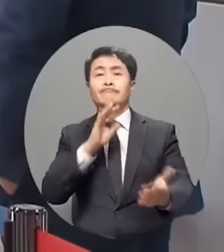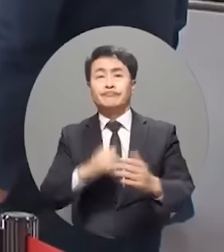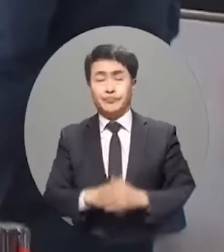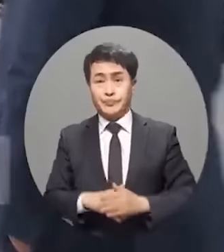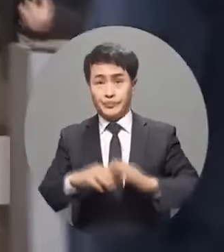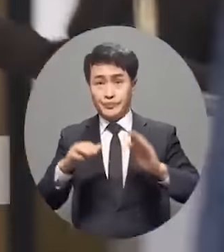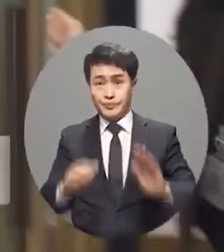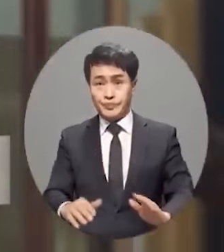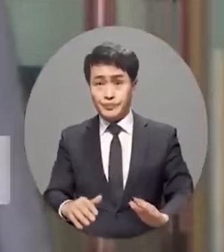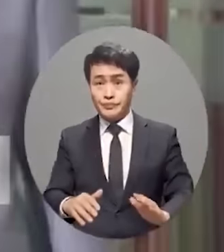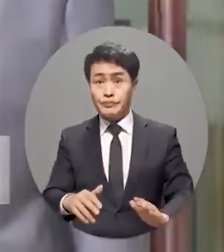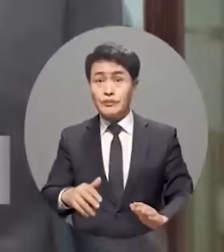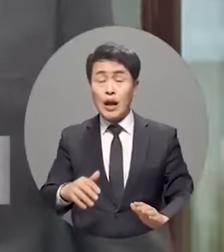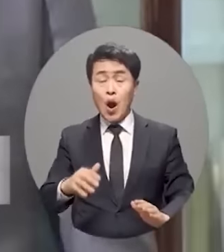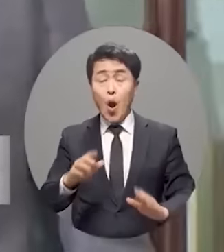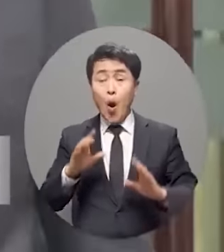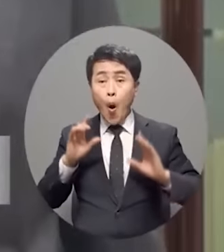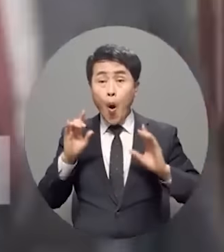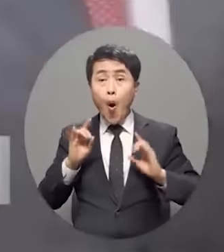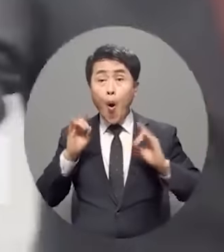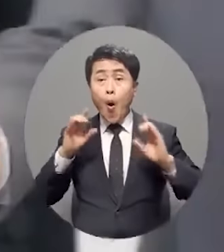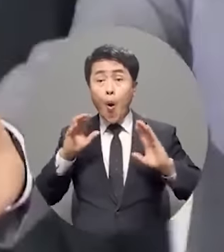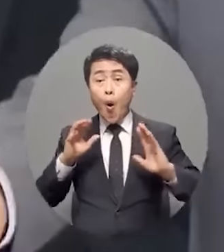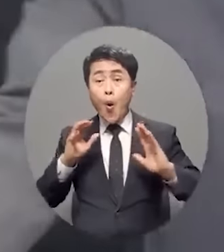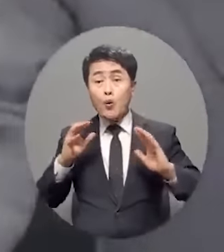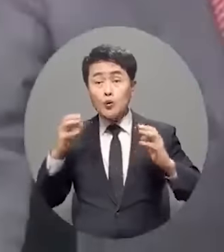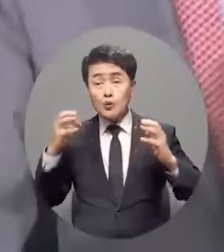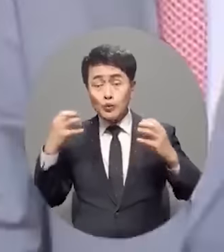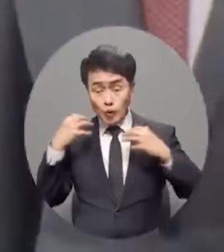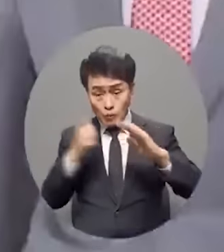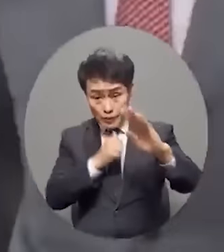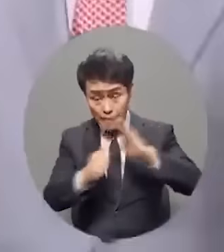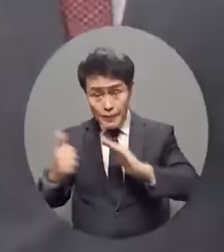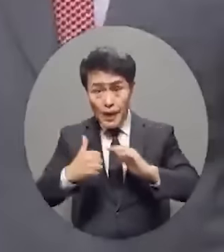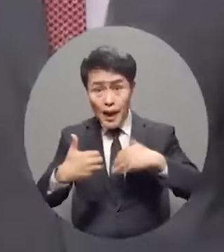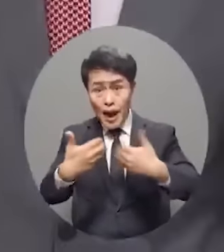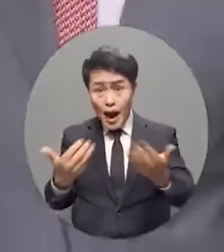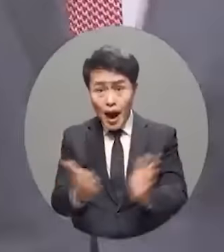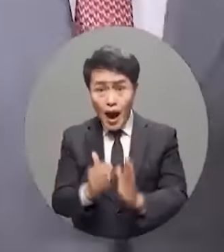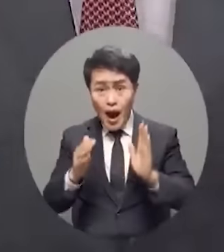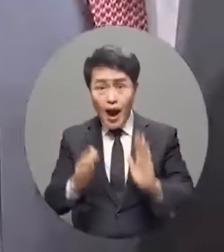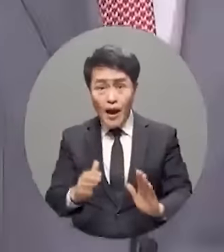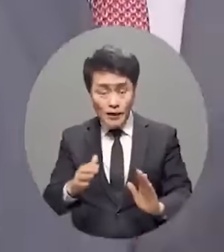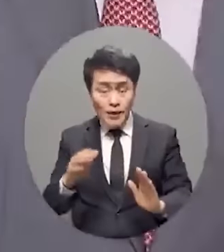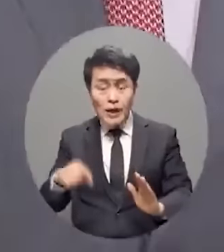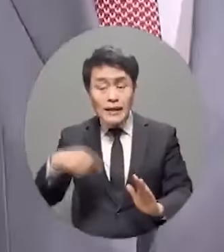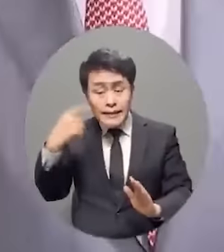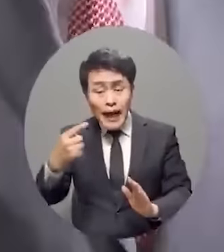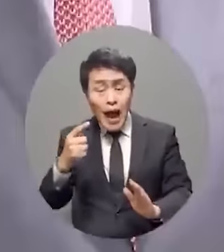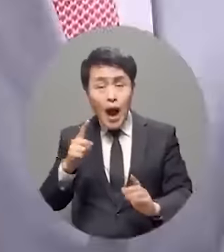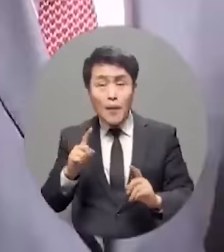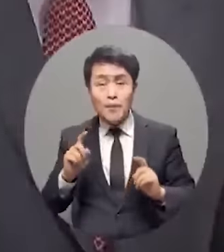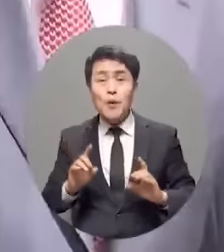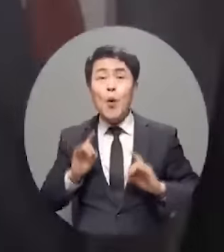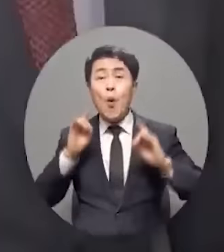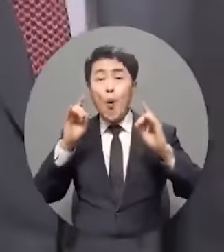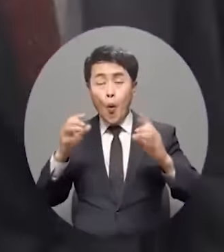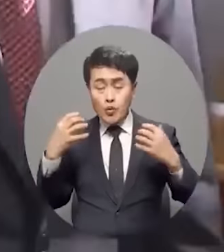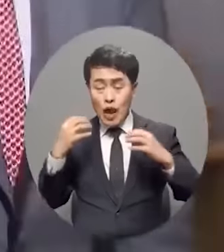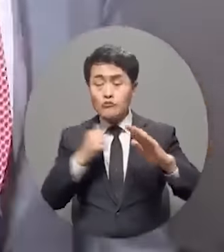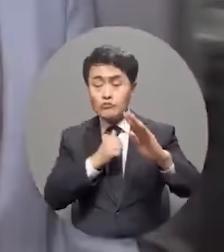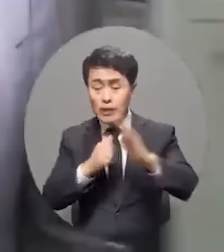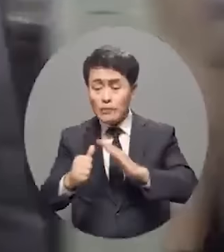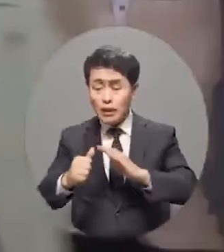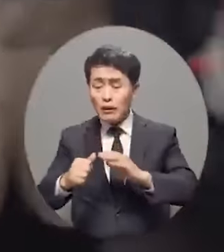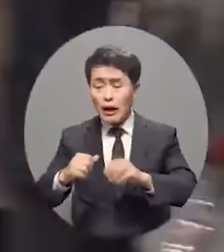주한호주 대사관은이 대사의 사임에 대해 모든 분야에서 차기 주호주 한국 대사와 긴밀이 협력하기를 대한다고